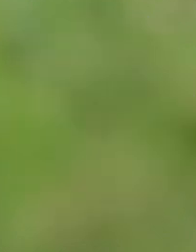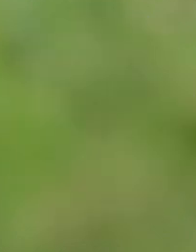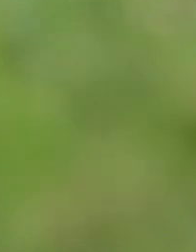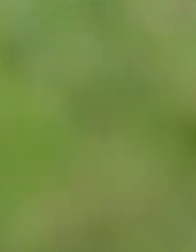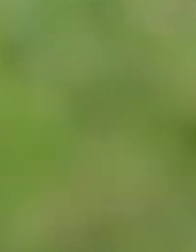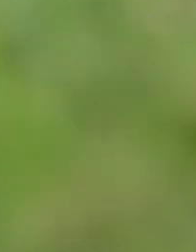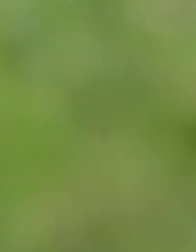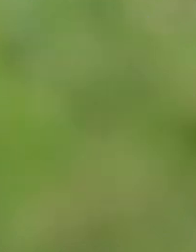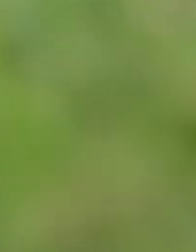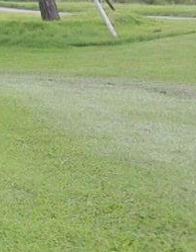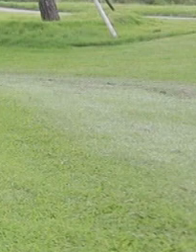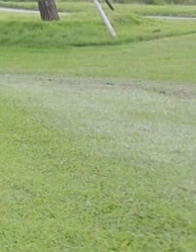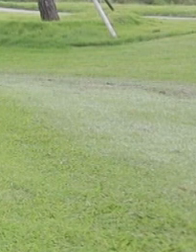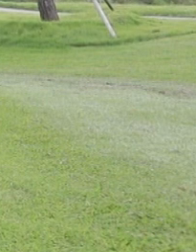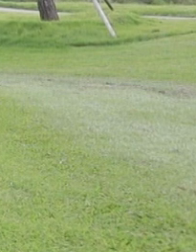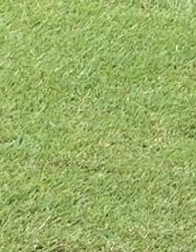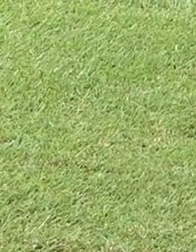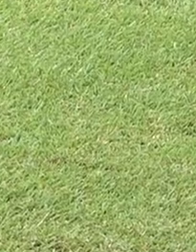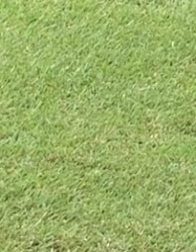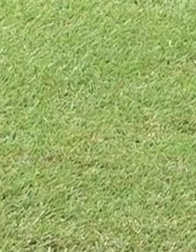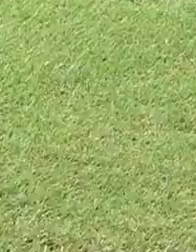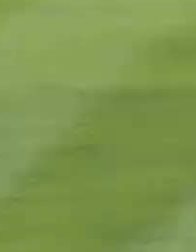떨려. 어! 오호, 그렇지.